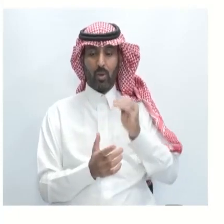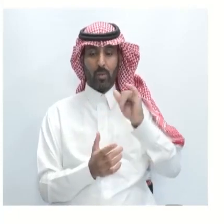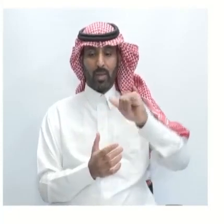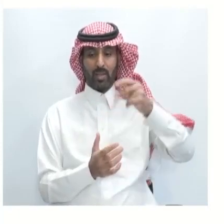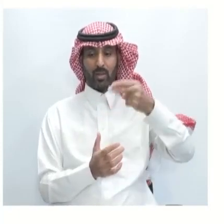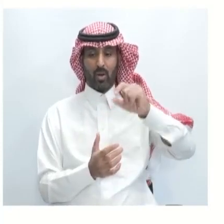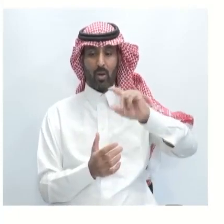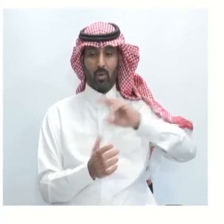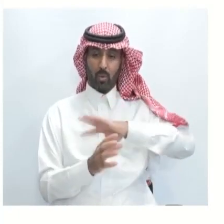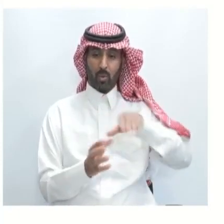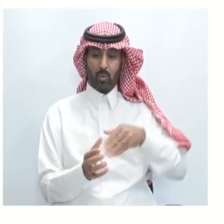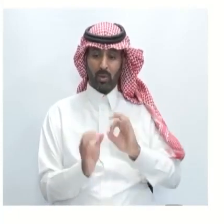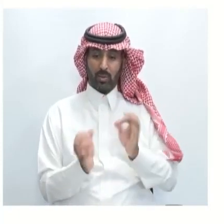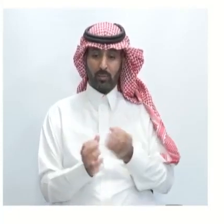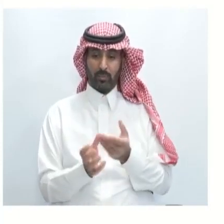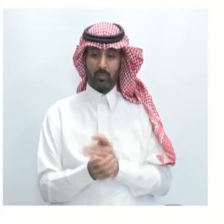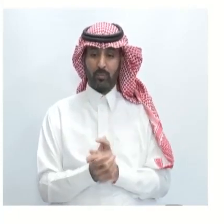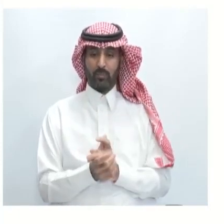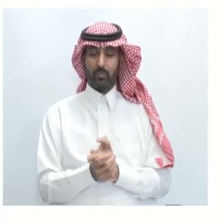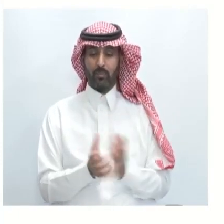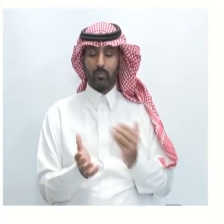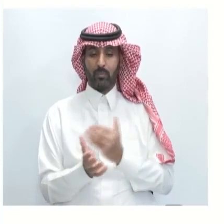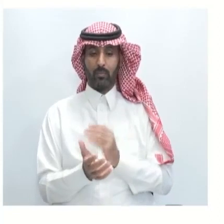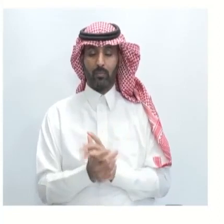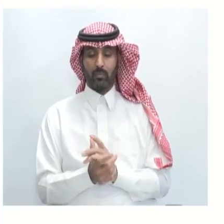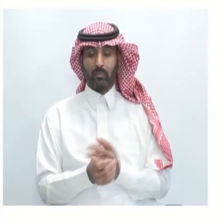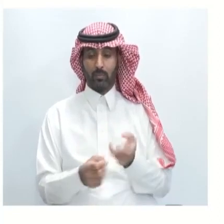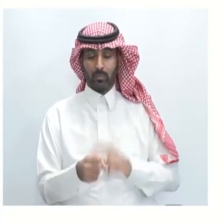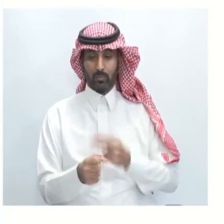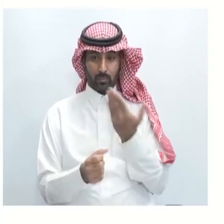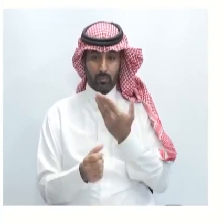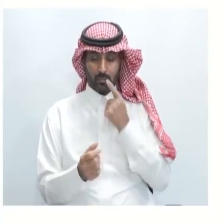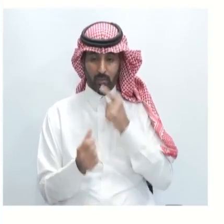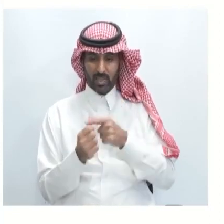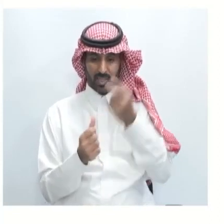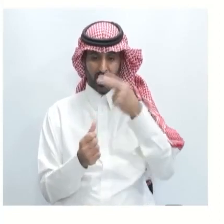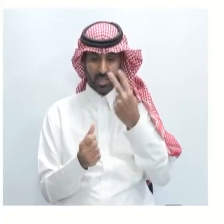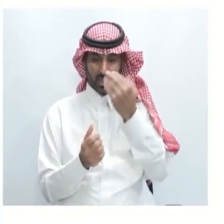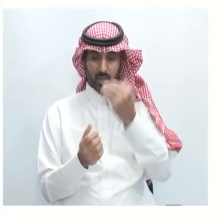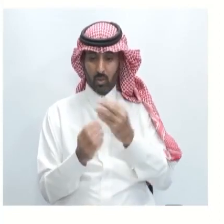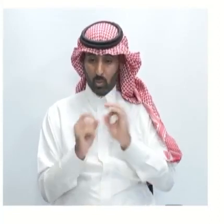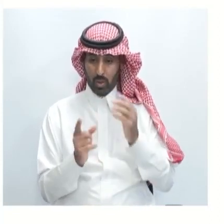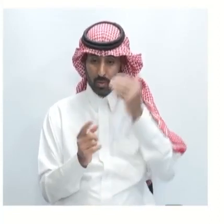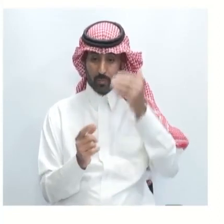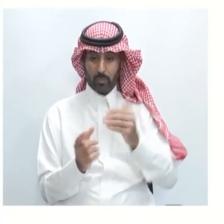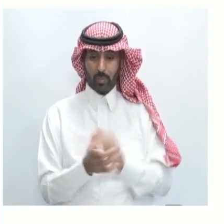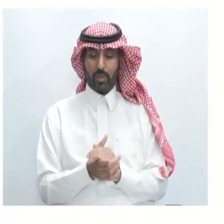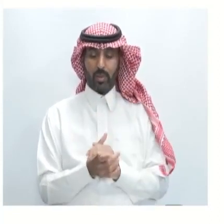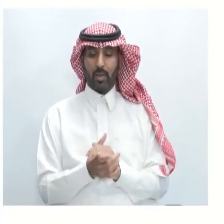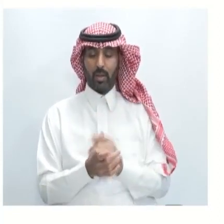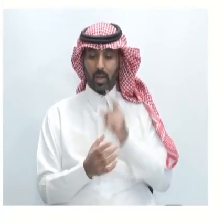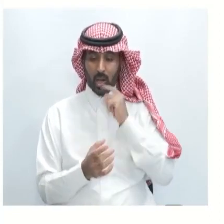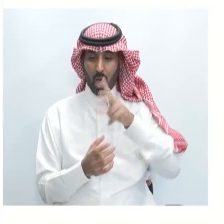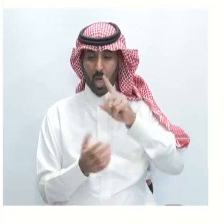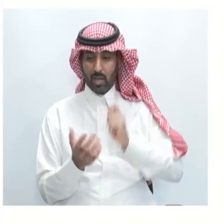نكمل او ما رايكم ان نعيد القراءه من السطر الثاني لكي تتضح الصوره اكثر القضيه